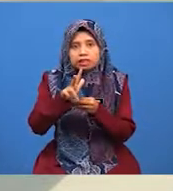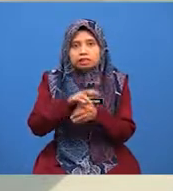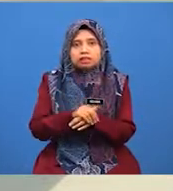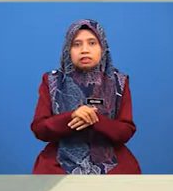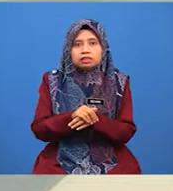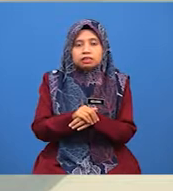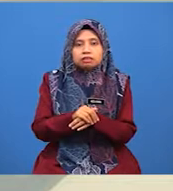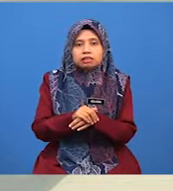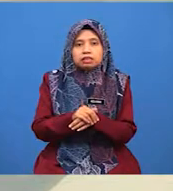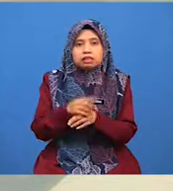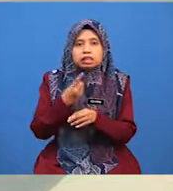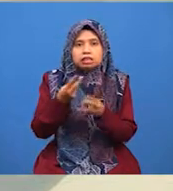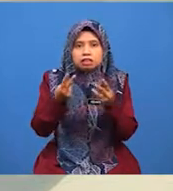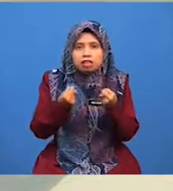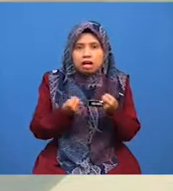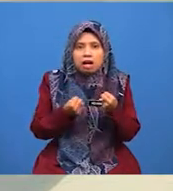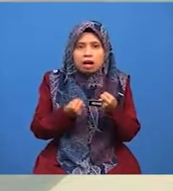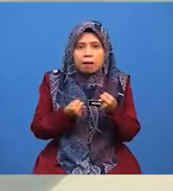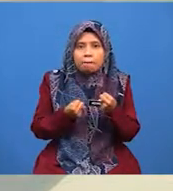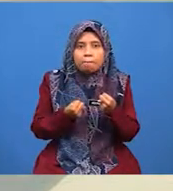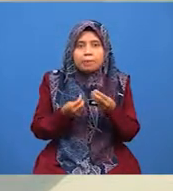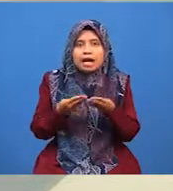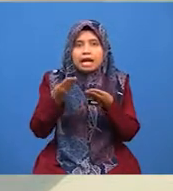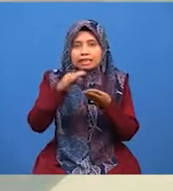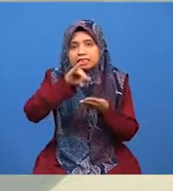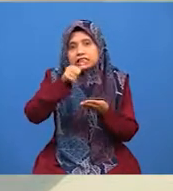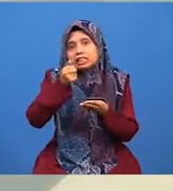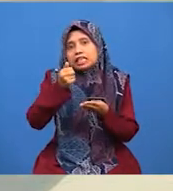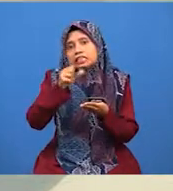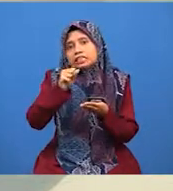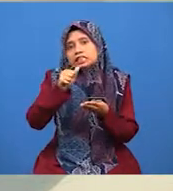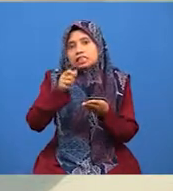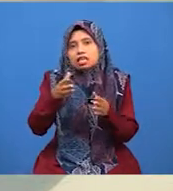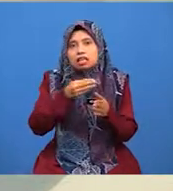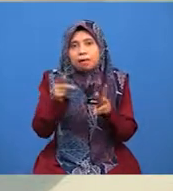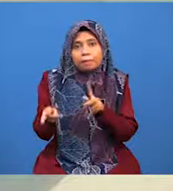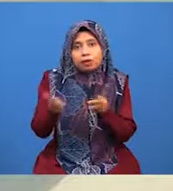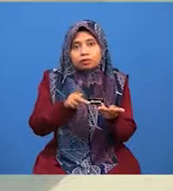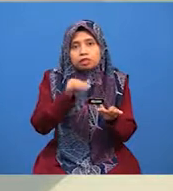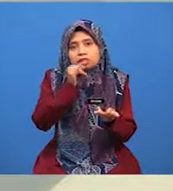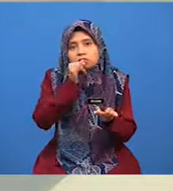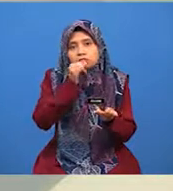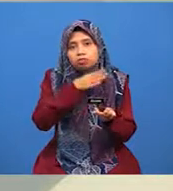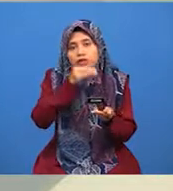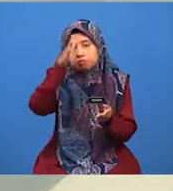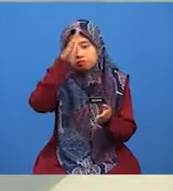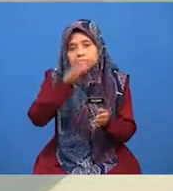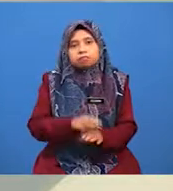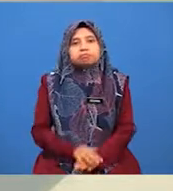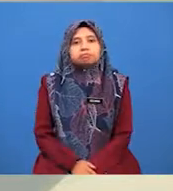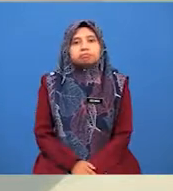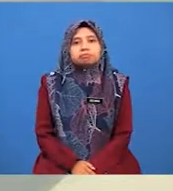Pengajaran yang ketiga ialah kita hendaklah membalas jasa dan pengorbanan ibu dan